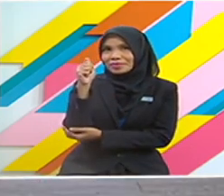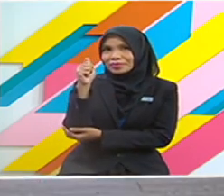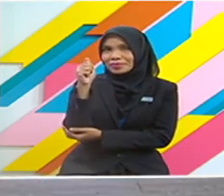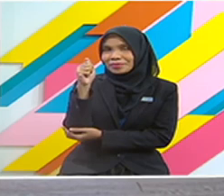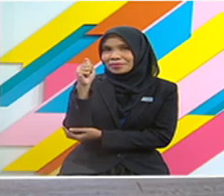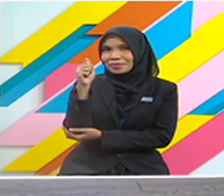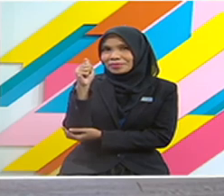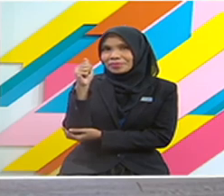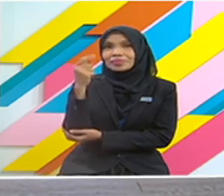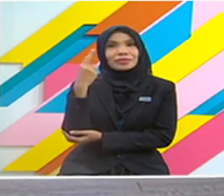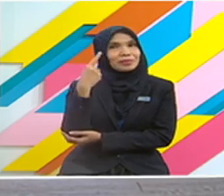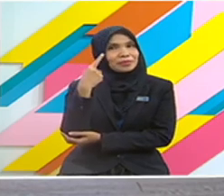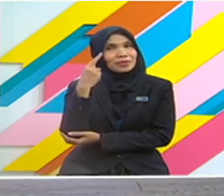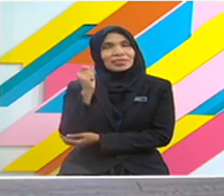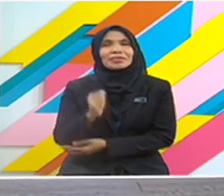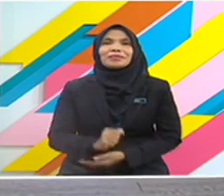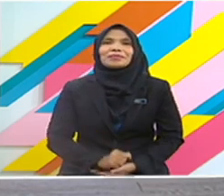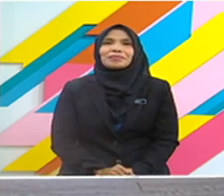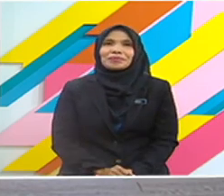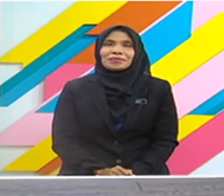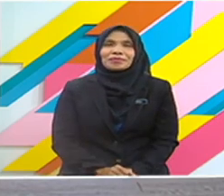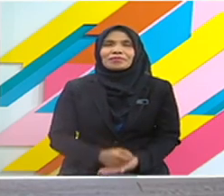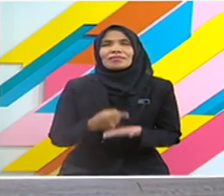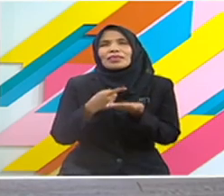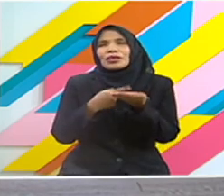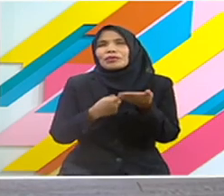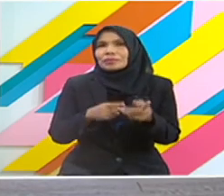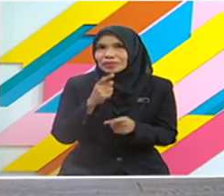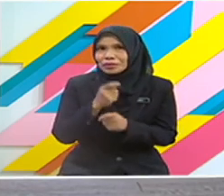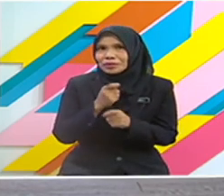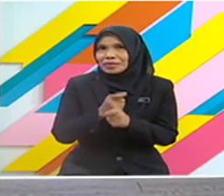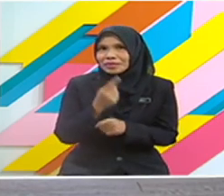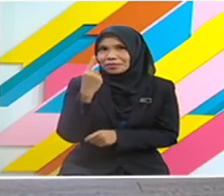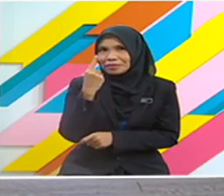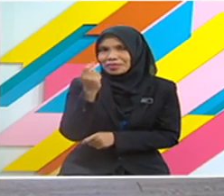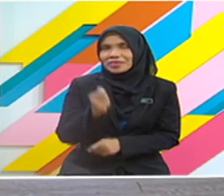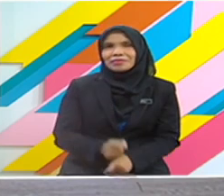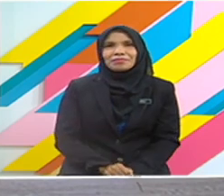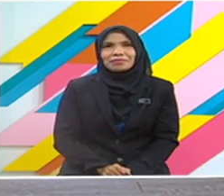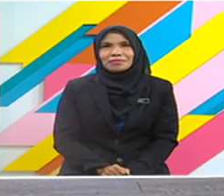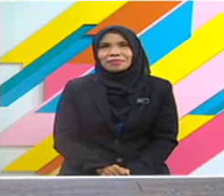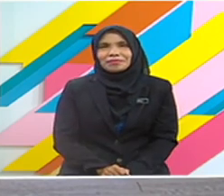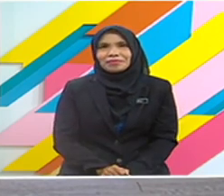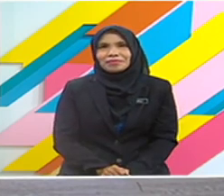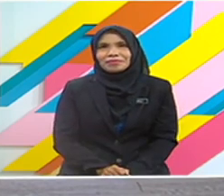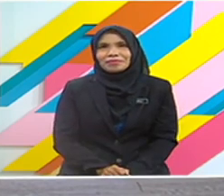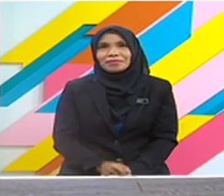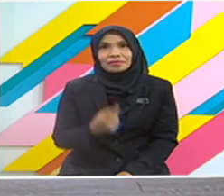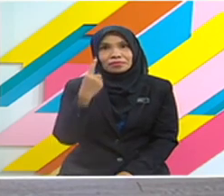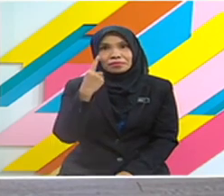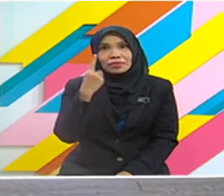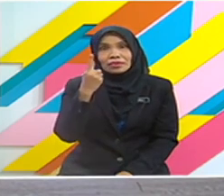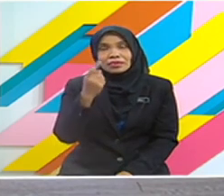M-A-T-A. Bagus. Mata. Okey, apa fungsi mata? Mata adalah organ deria yang